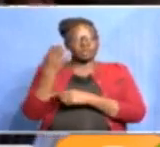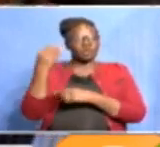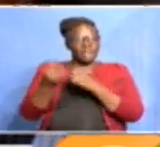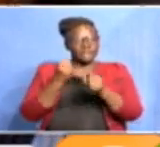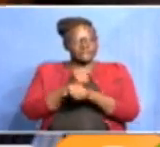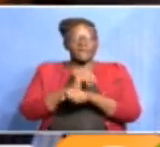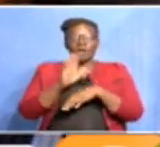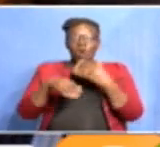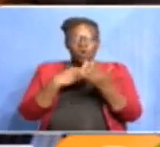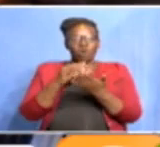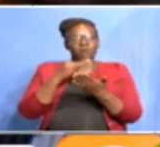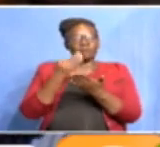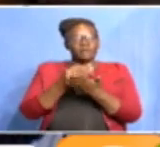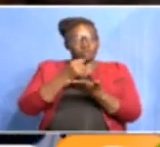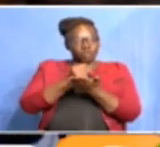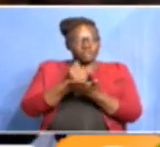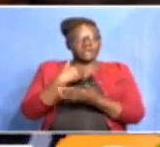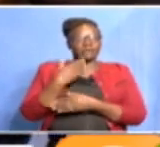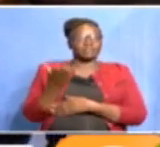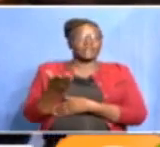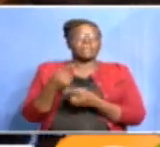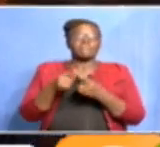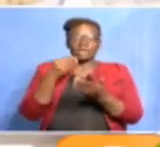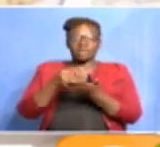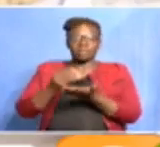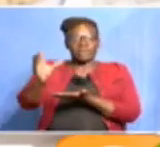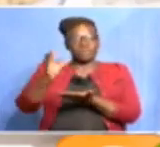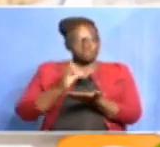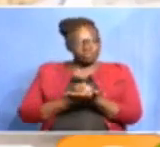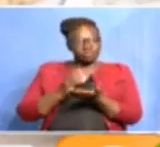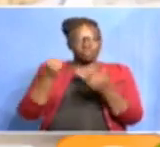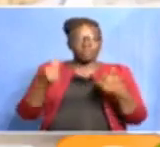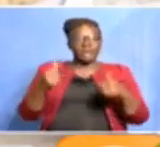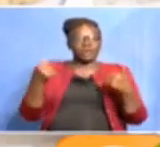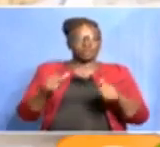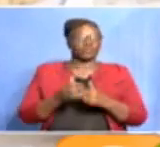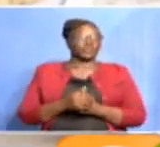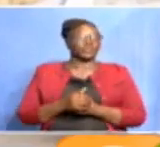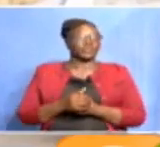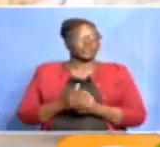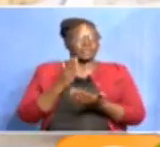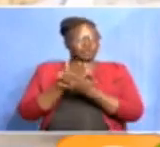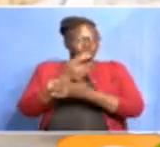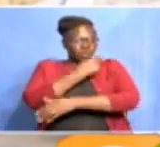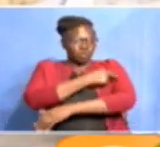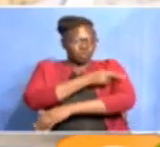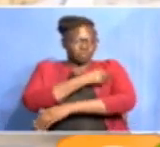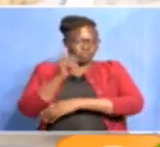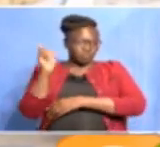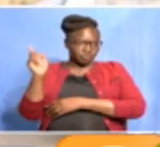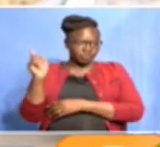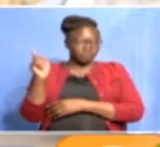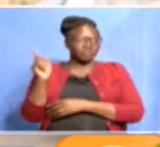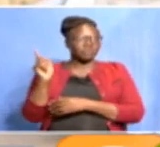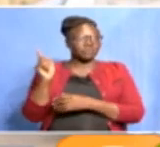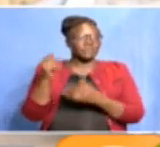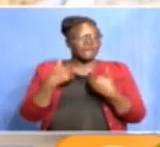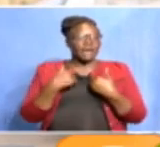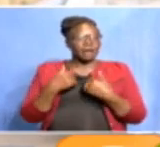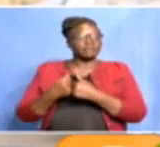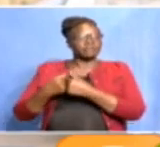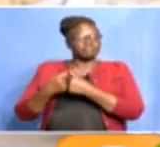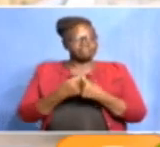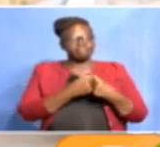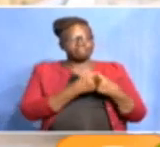the financial audits. That money has not reached here. Licha ya kwamba hospitali hii ya Pumwani imekumbwa na misururu